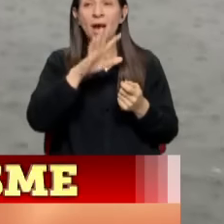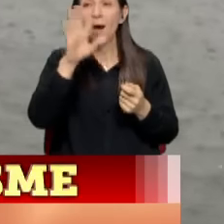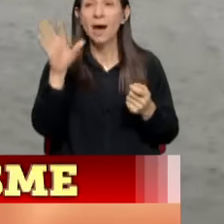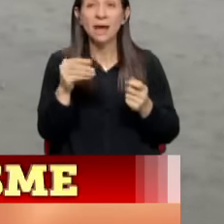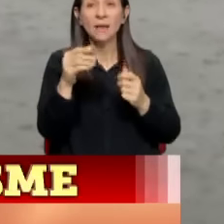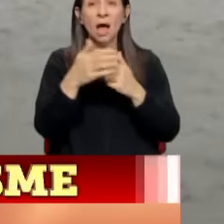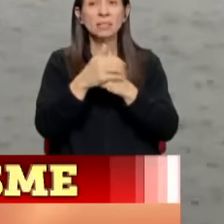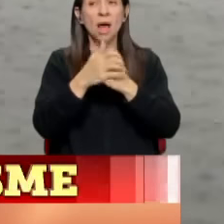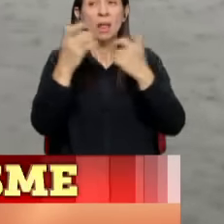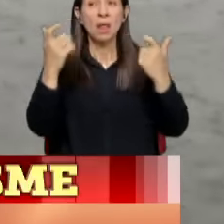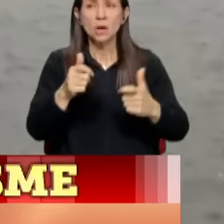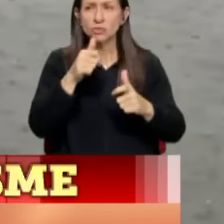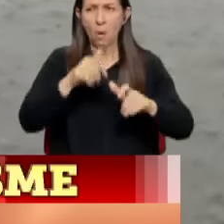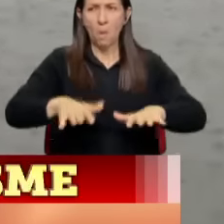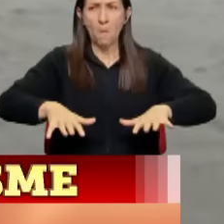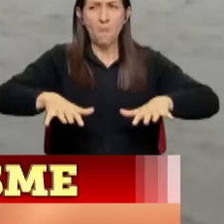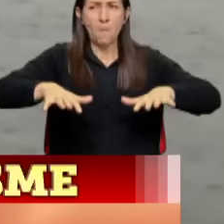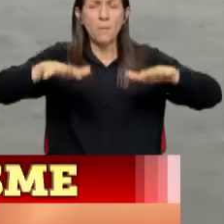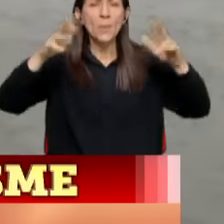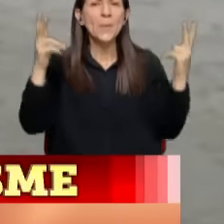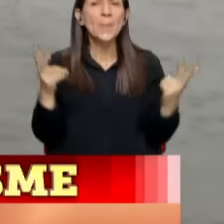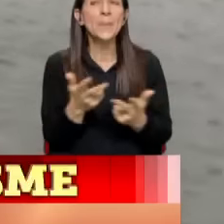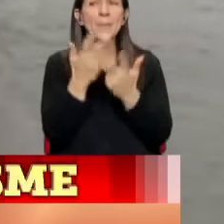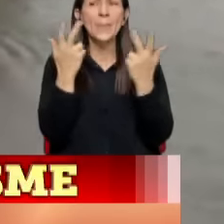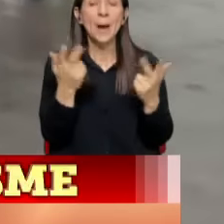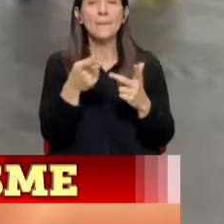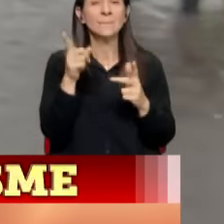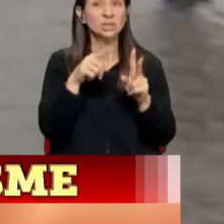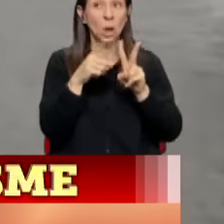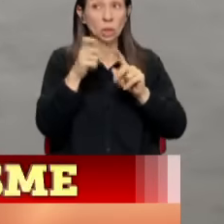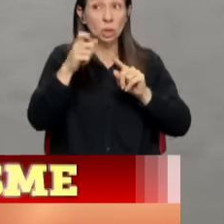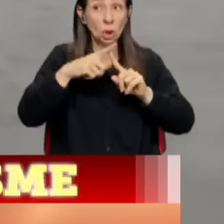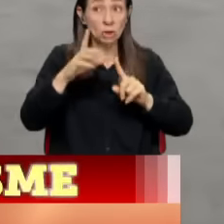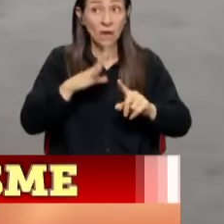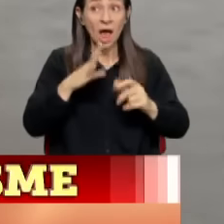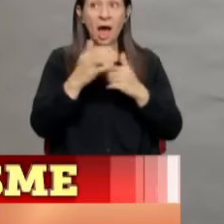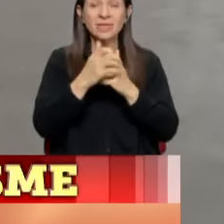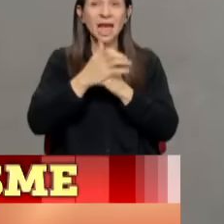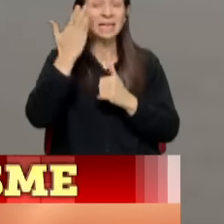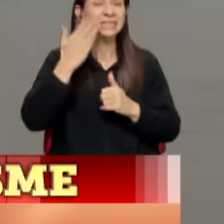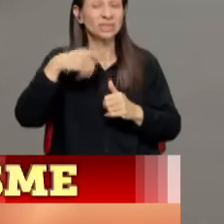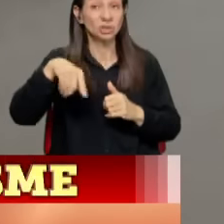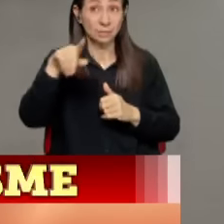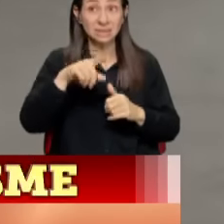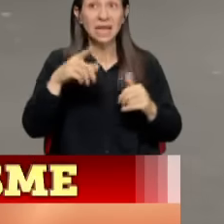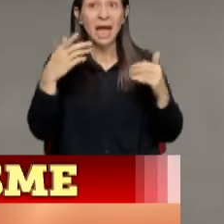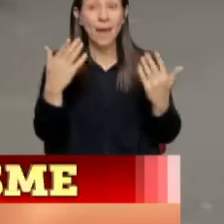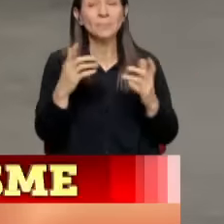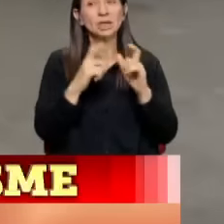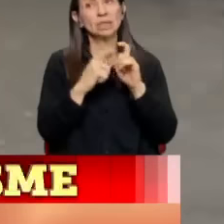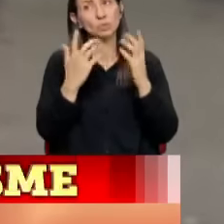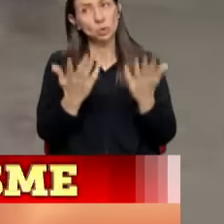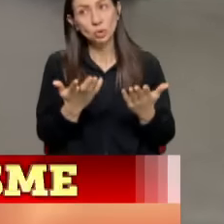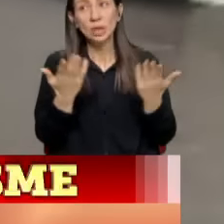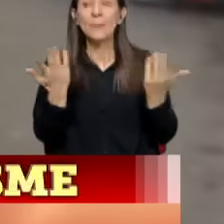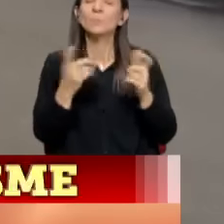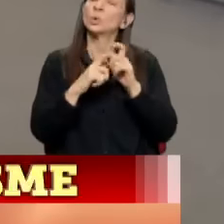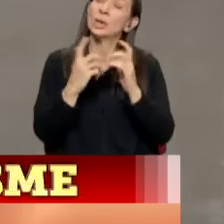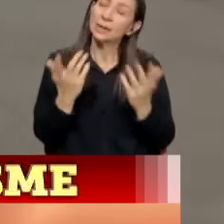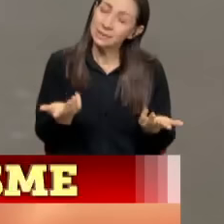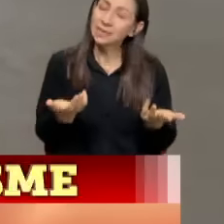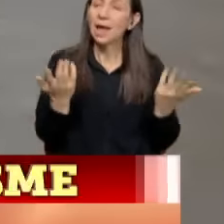taraf Antalya'da sular altında kaldı. Başka notları varsa Antalyalı izleyicilerimizin hem geçmiş olsun, hem